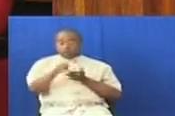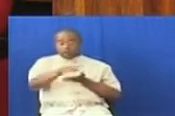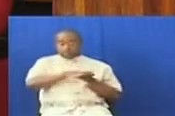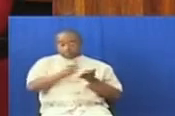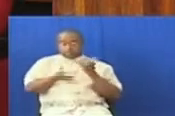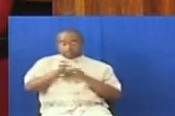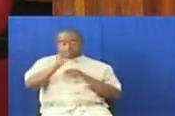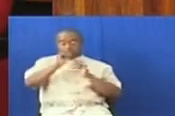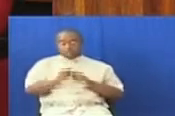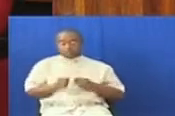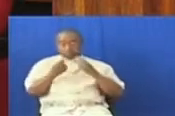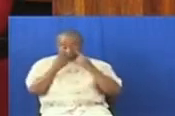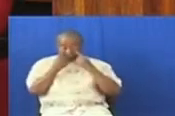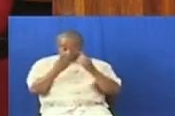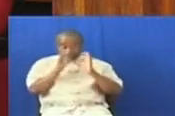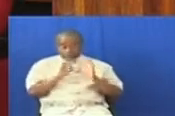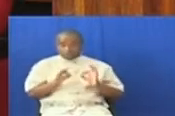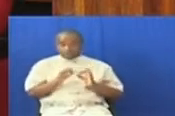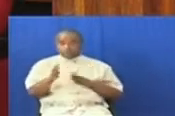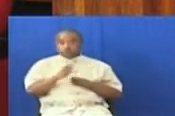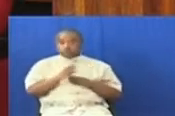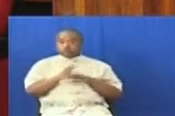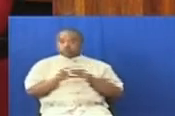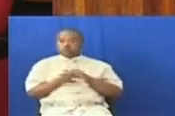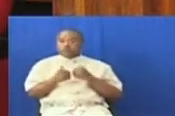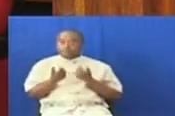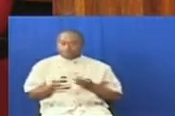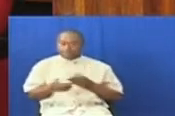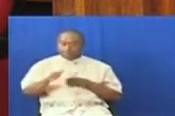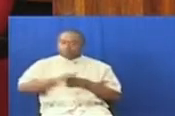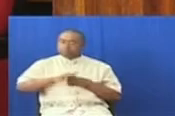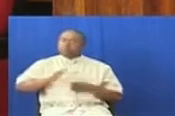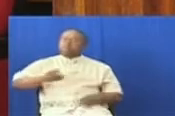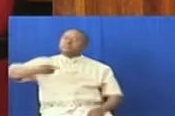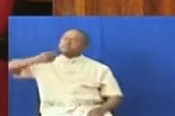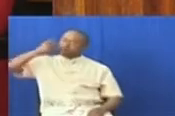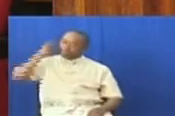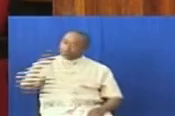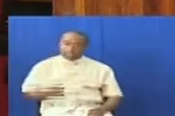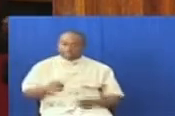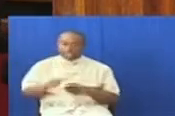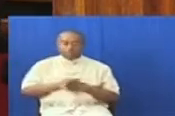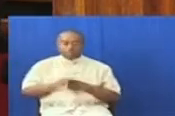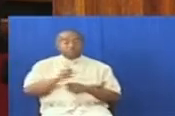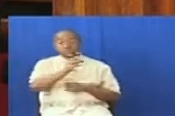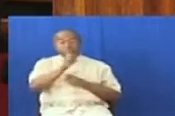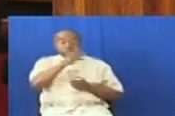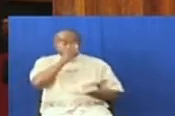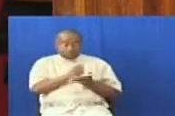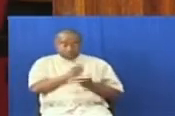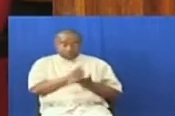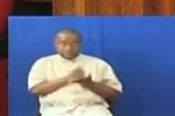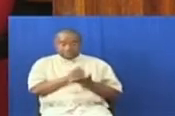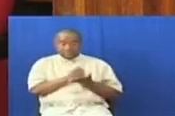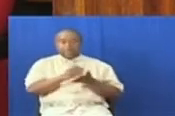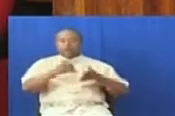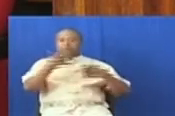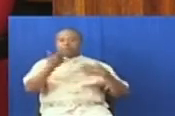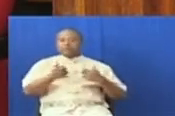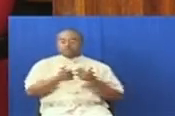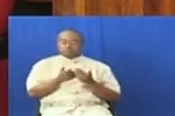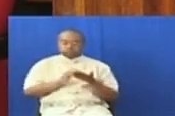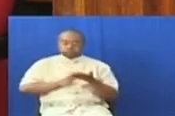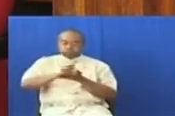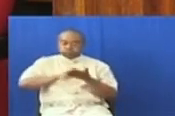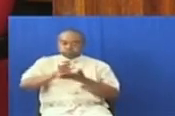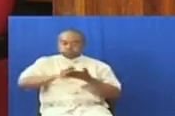kwa makini zaidi ni swala ya matumizi mabaya au matumizi yasiyo sahihi ya posi. Mheshimiwa Naibu